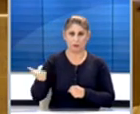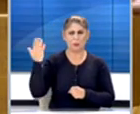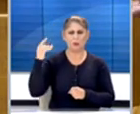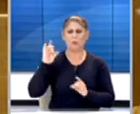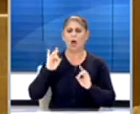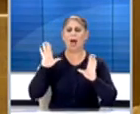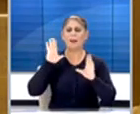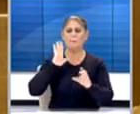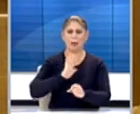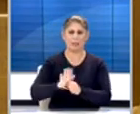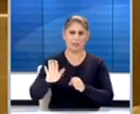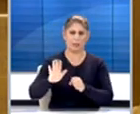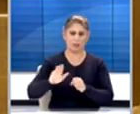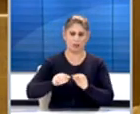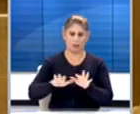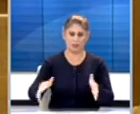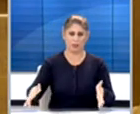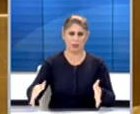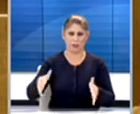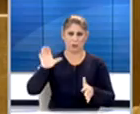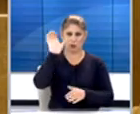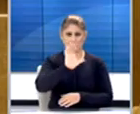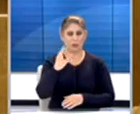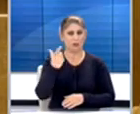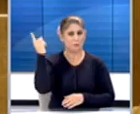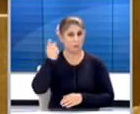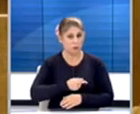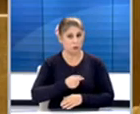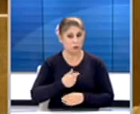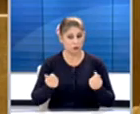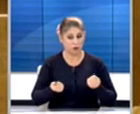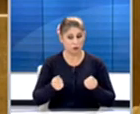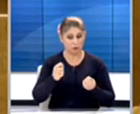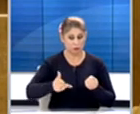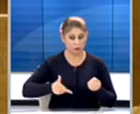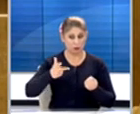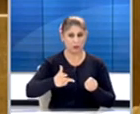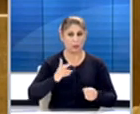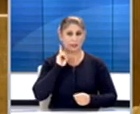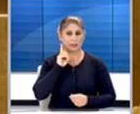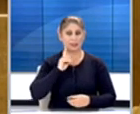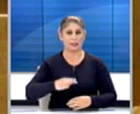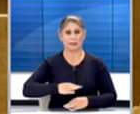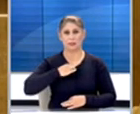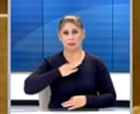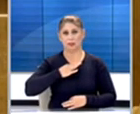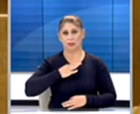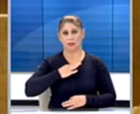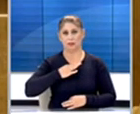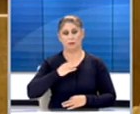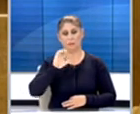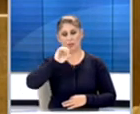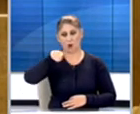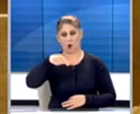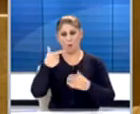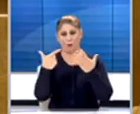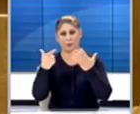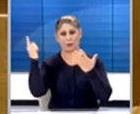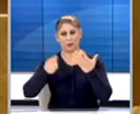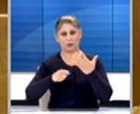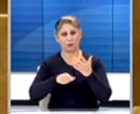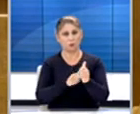ανεπαρκές δίκτυο στην Ευρώπη. Τι ποσοστό χρησιμοποιεί για το σιδηρόδρομο, κυρίες και κύριοι της Νέας Δημοκρατίας? 0,7%. Αυτές